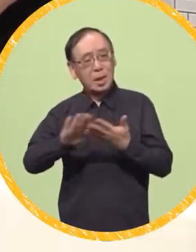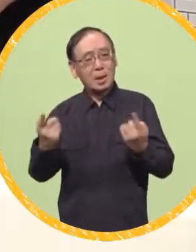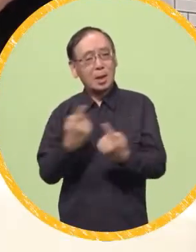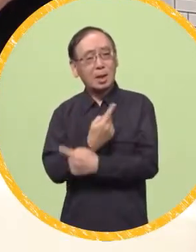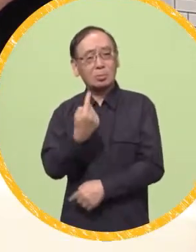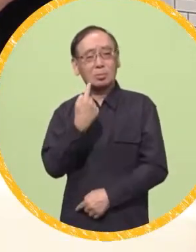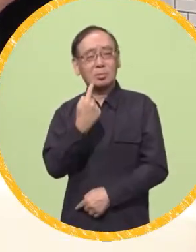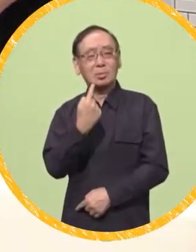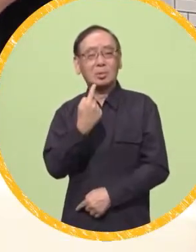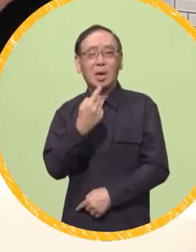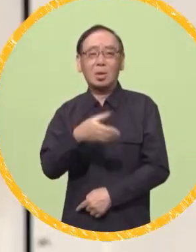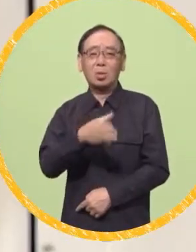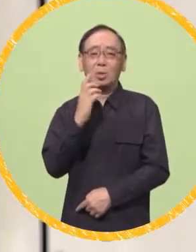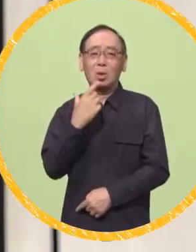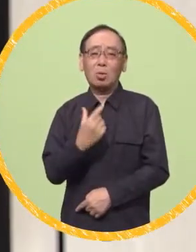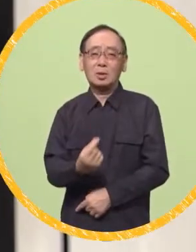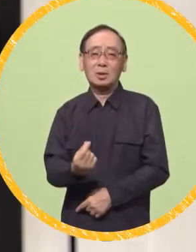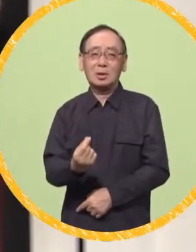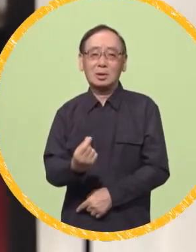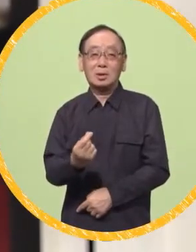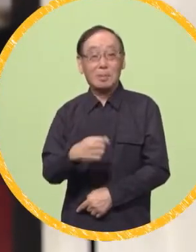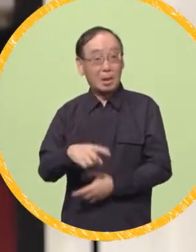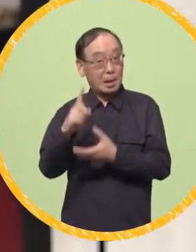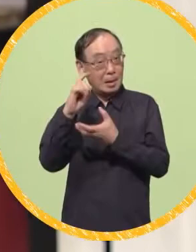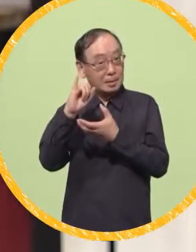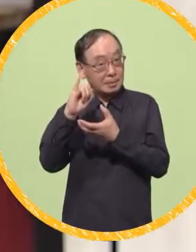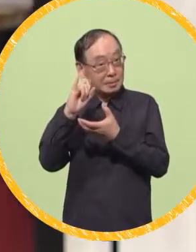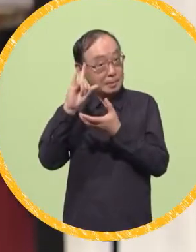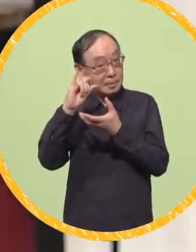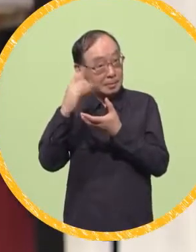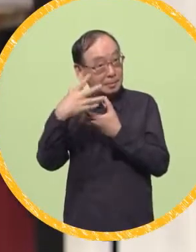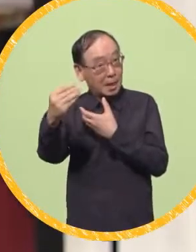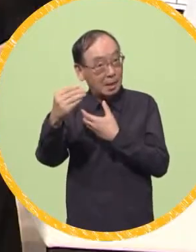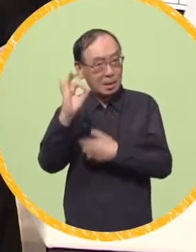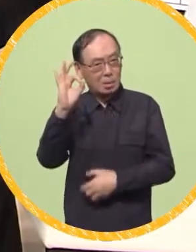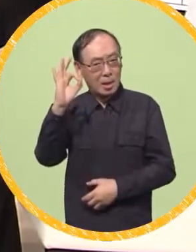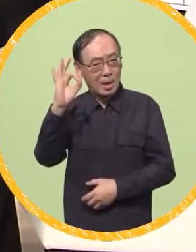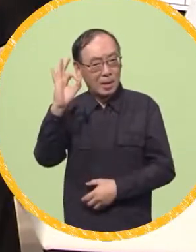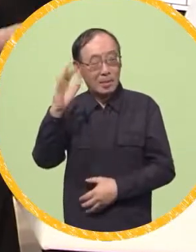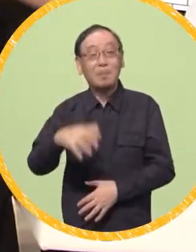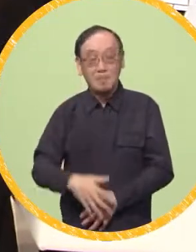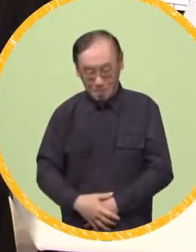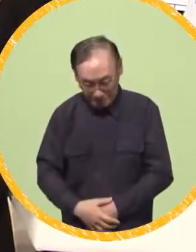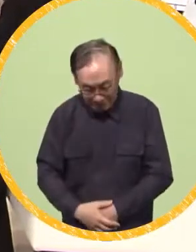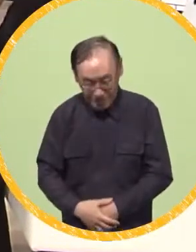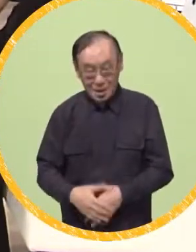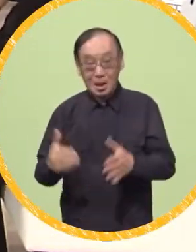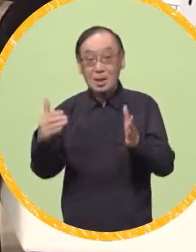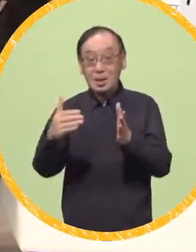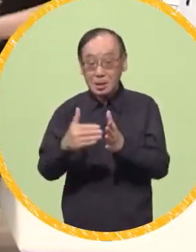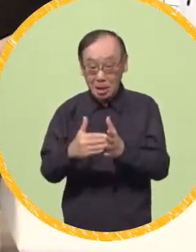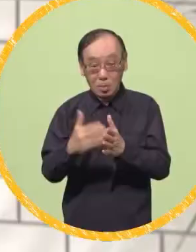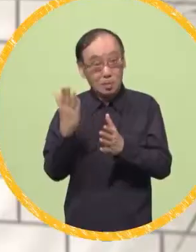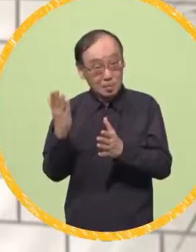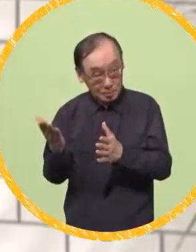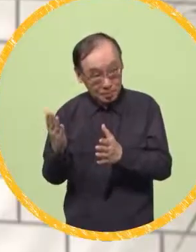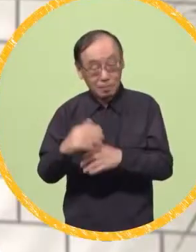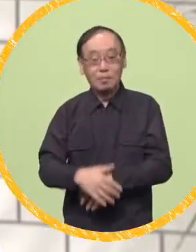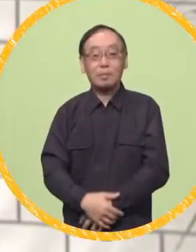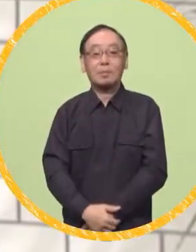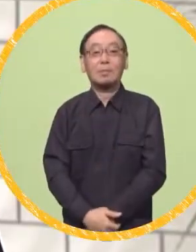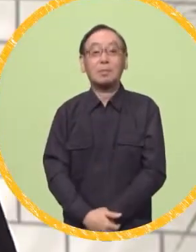飲んで星しかもばいますさあそれでは最後に武田さん一言お願いし